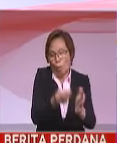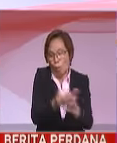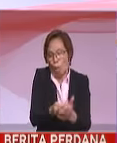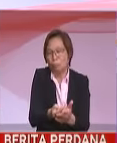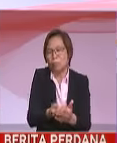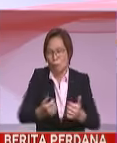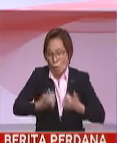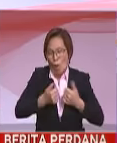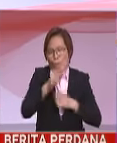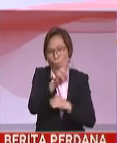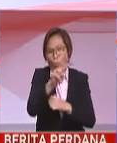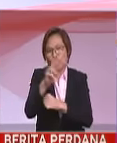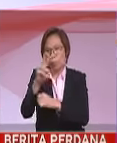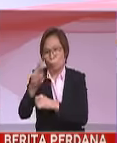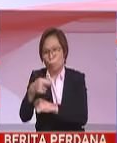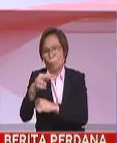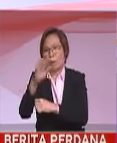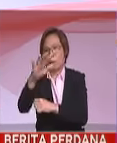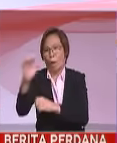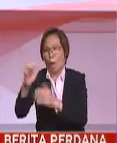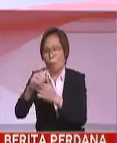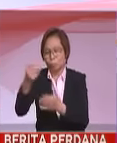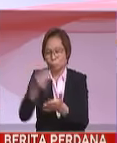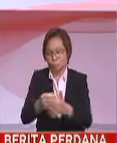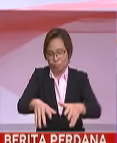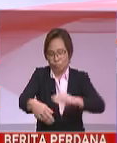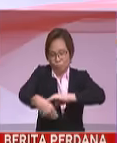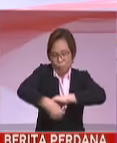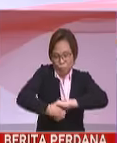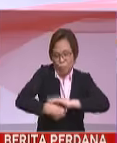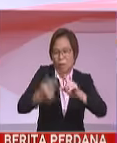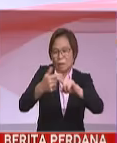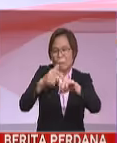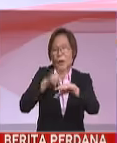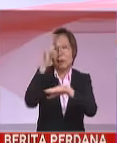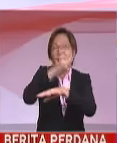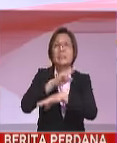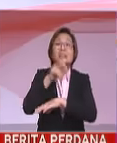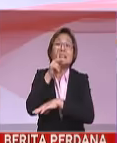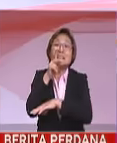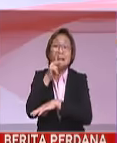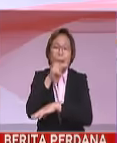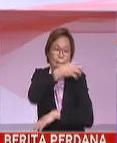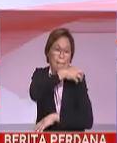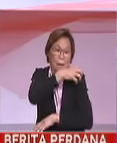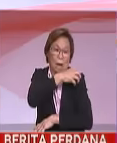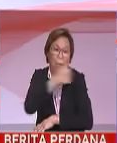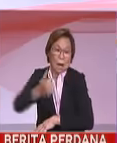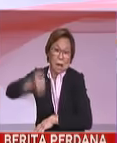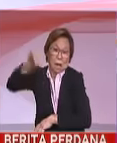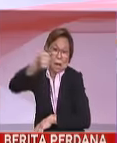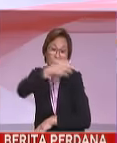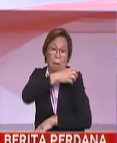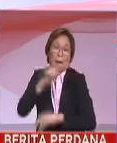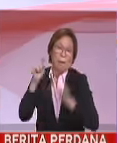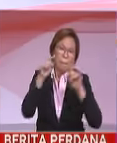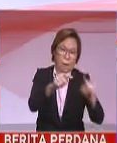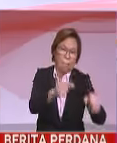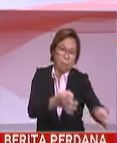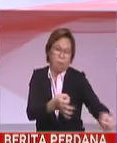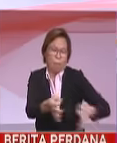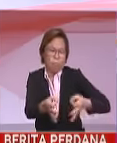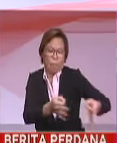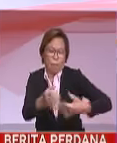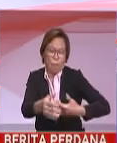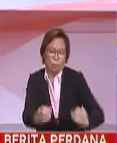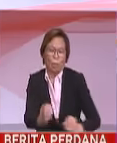sebanyak RM22,500 yang diterima daripada kerajaan Kedah. Pegawai kanan terbabit ditahan ketika hadir memberi